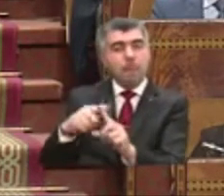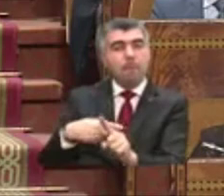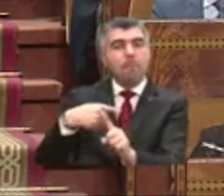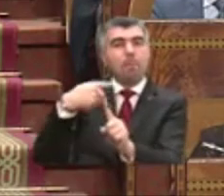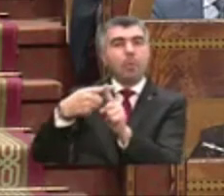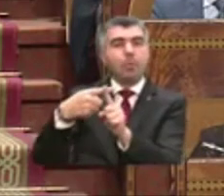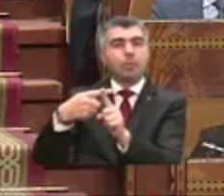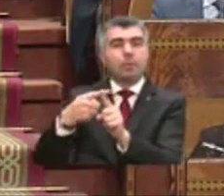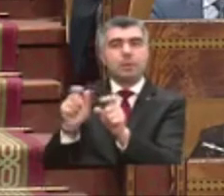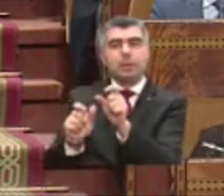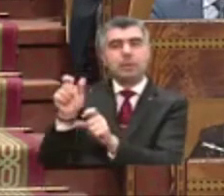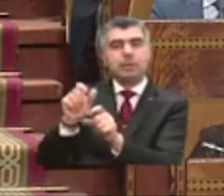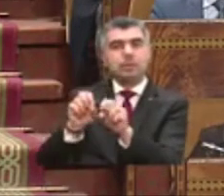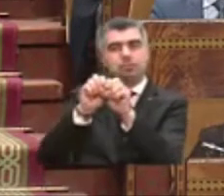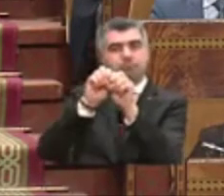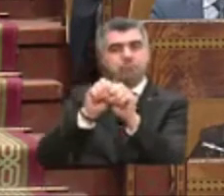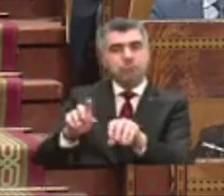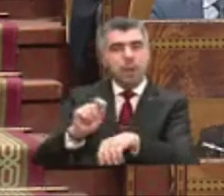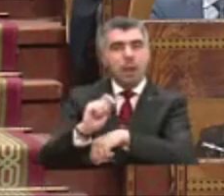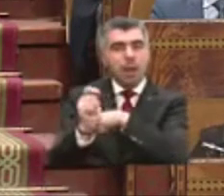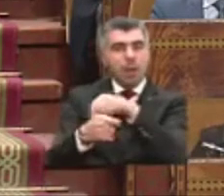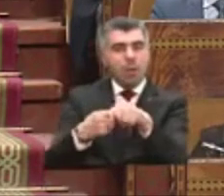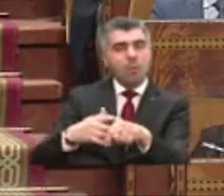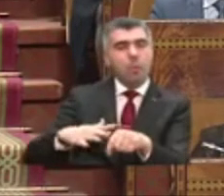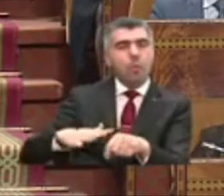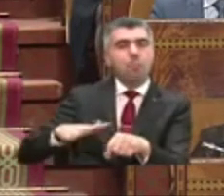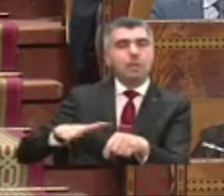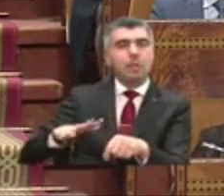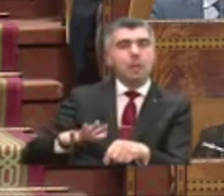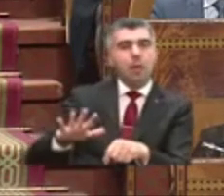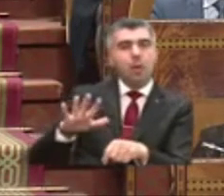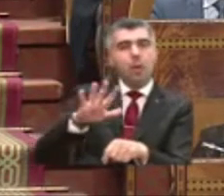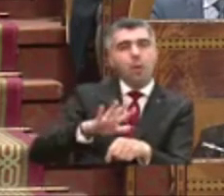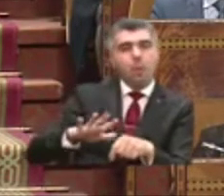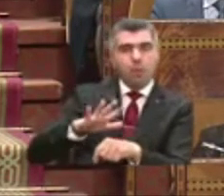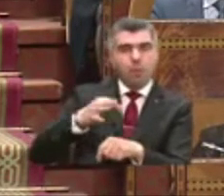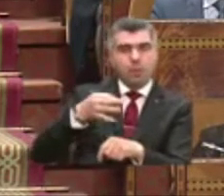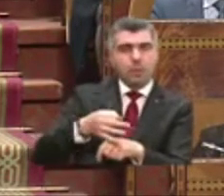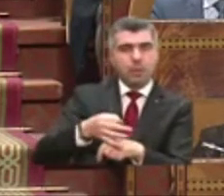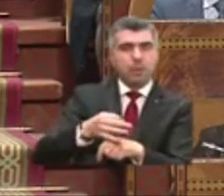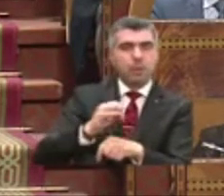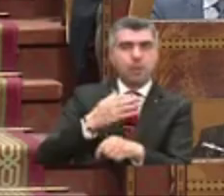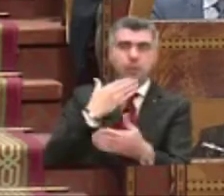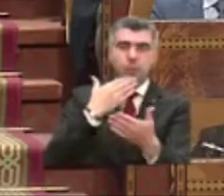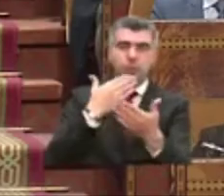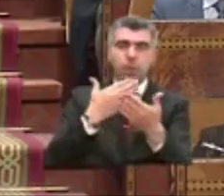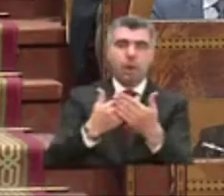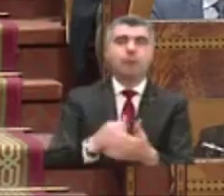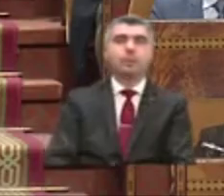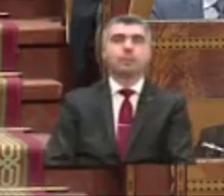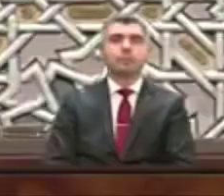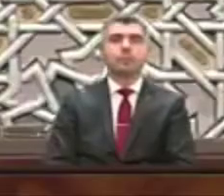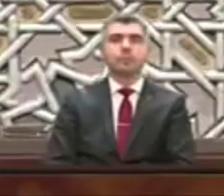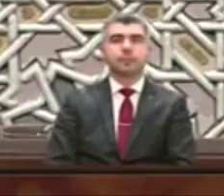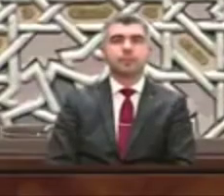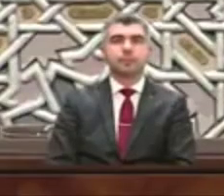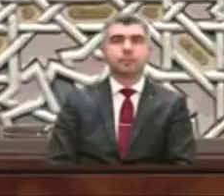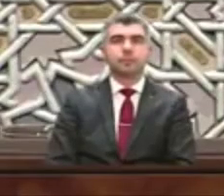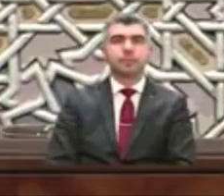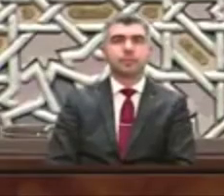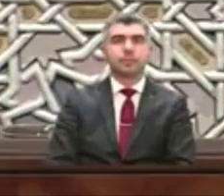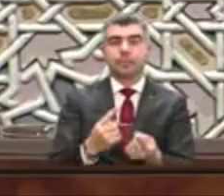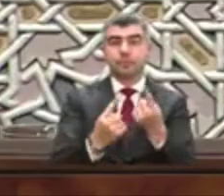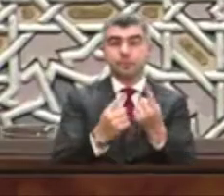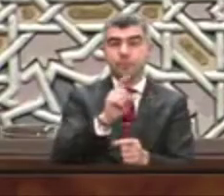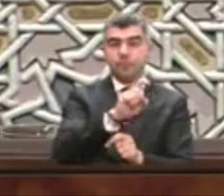مختلف المدن والقرى وكافة أرجاء هذا الوطن العزيز بالمياه الصالح للشرب. شكرا. شكرا سيدة النائبة المحترمة. هل هناك